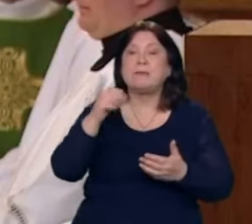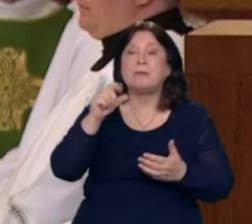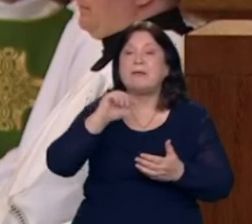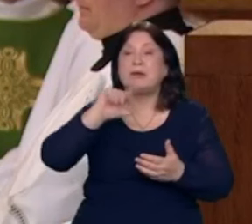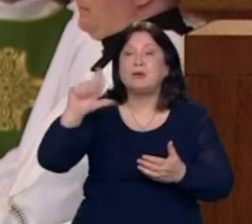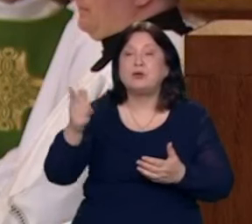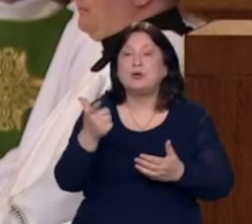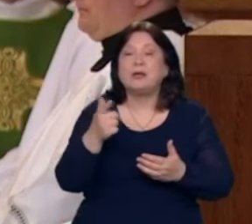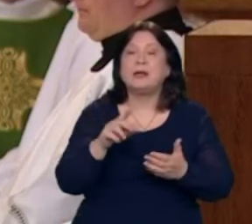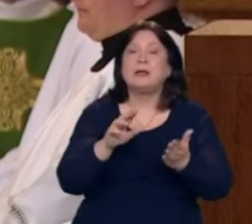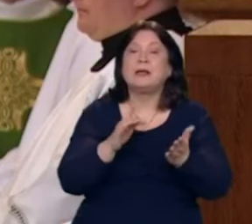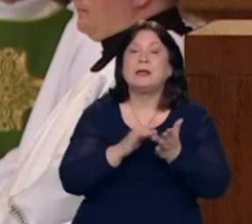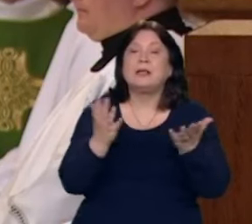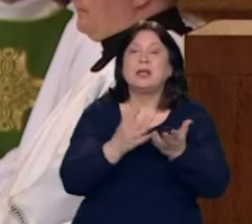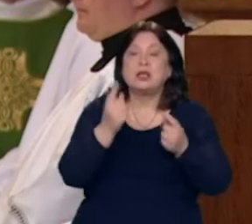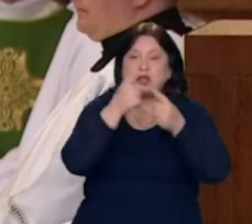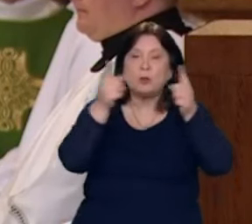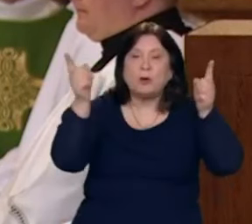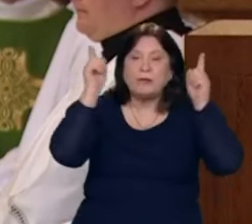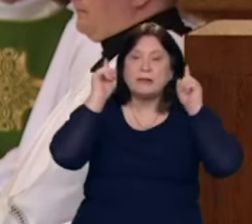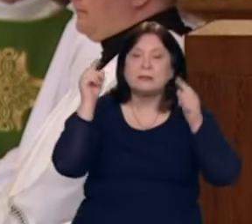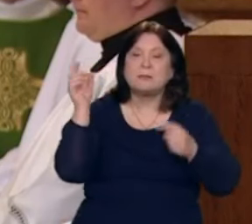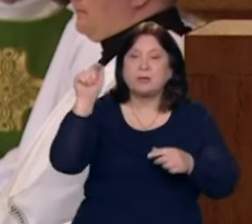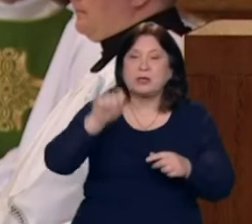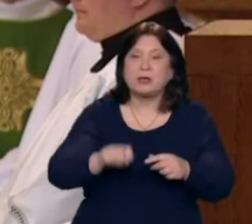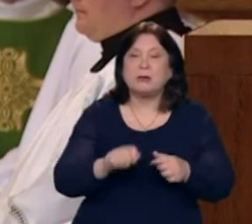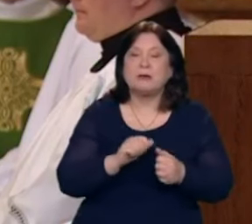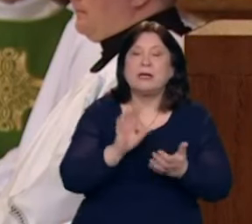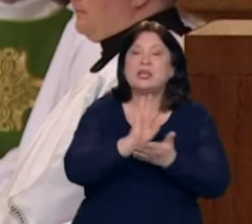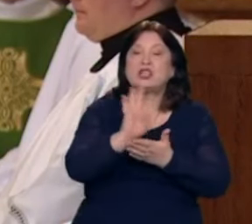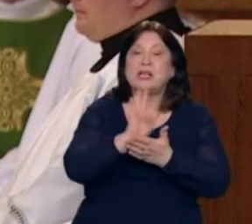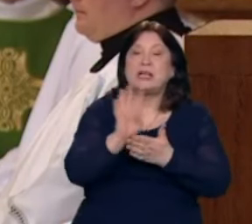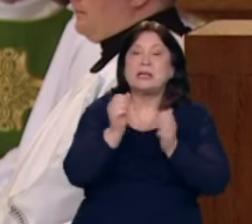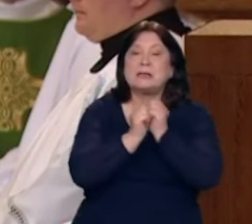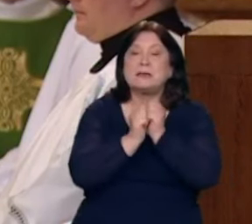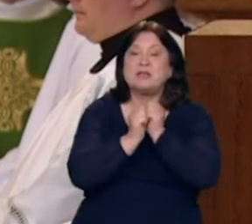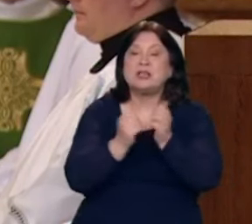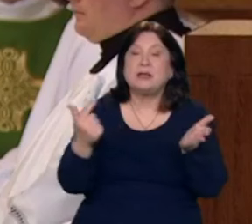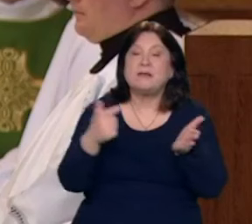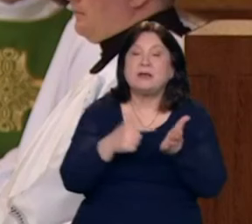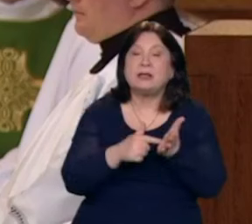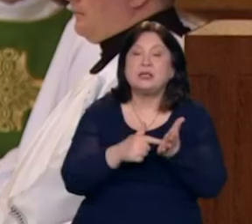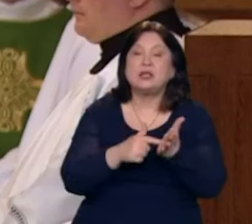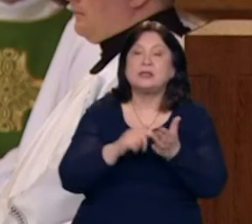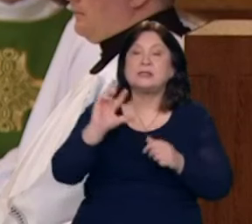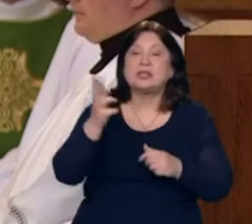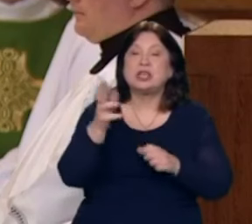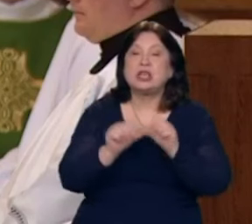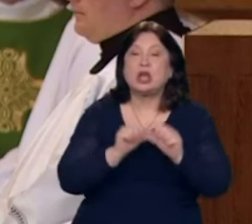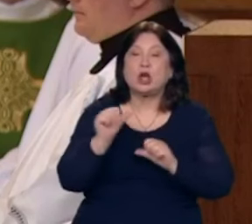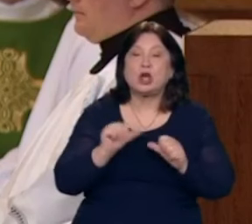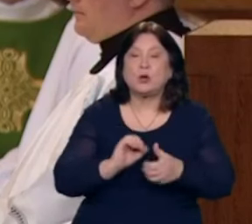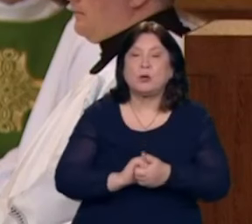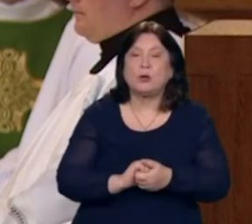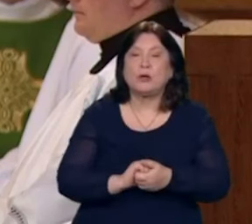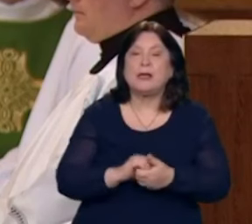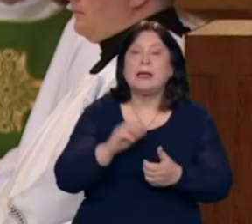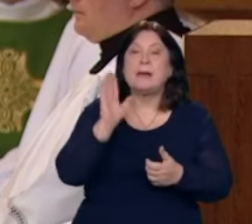na Słowację 14 września 2 TR roku